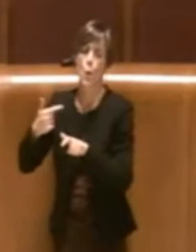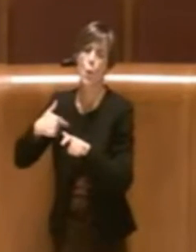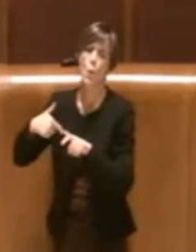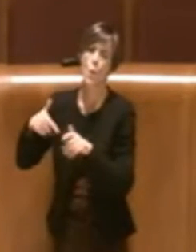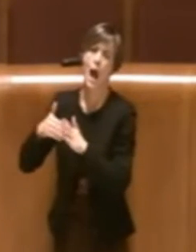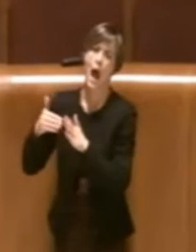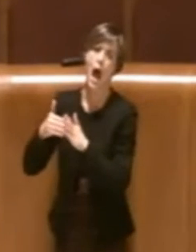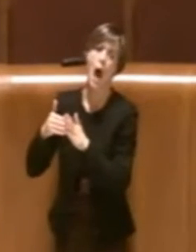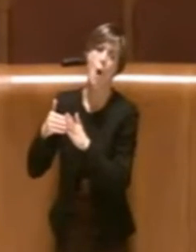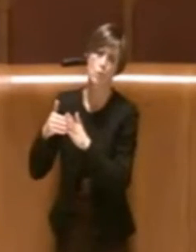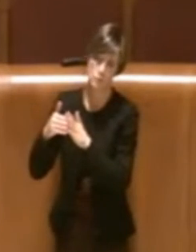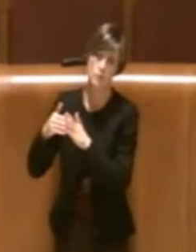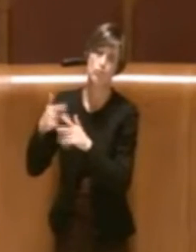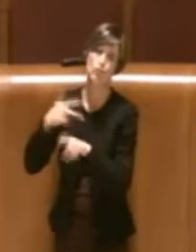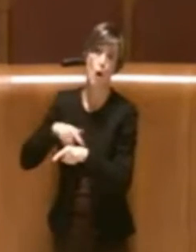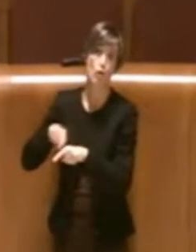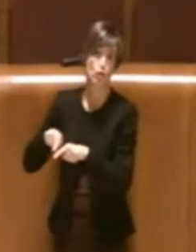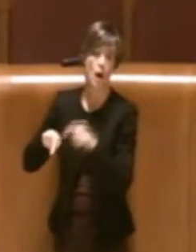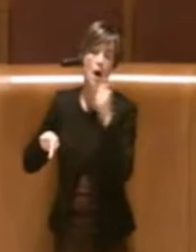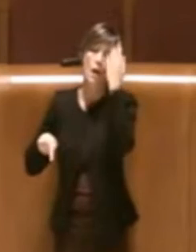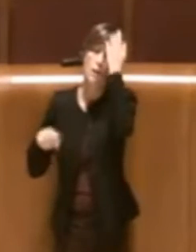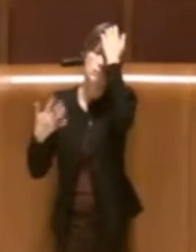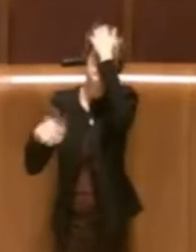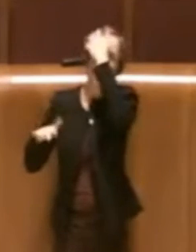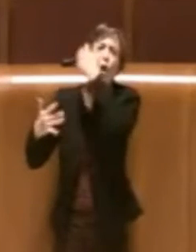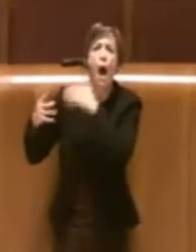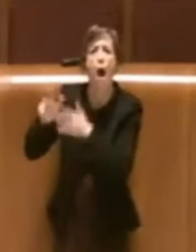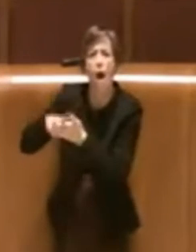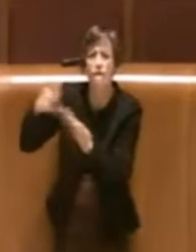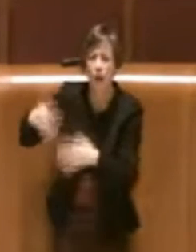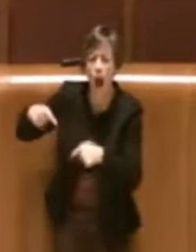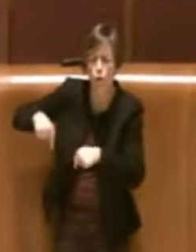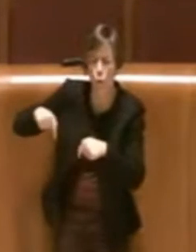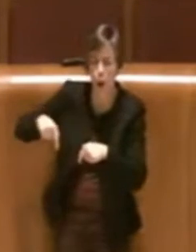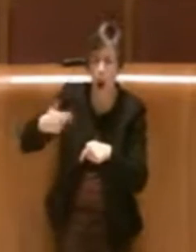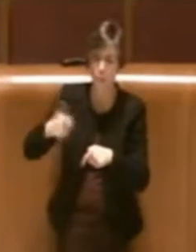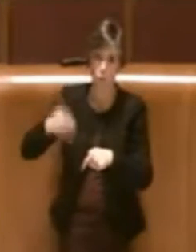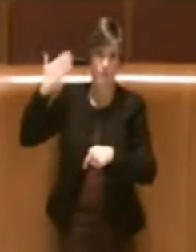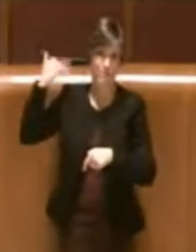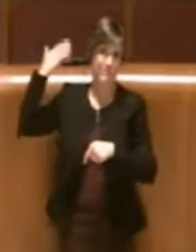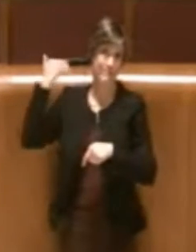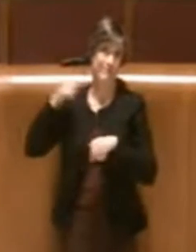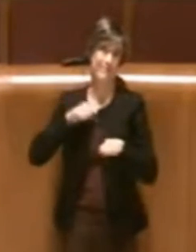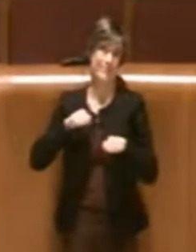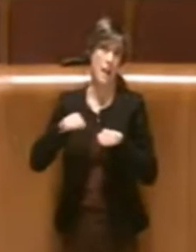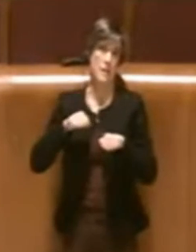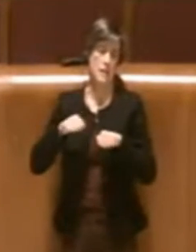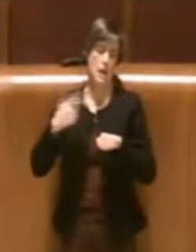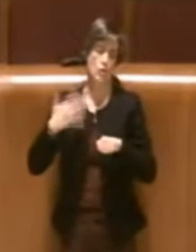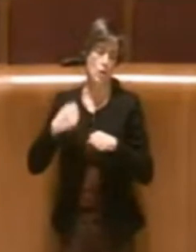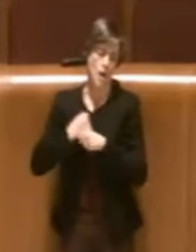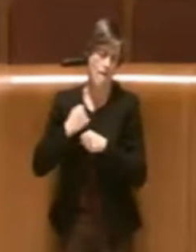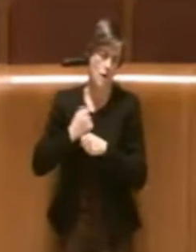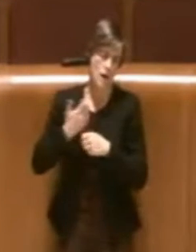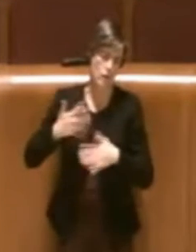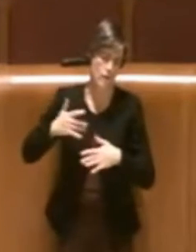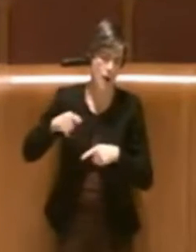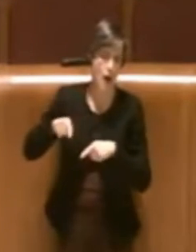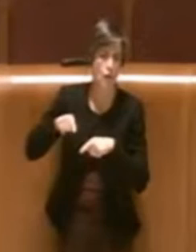dove appunto questa amministrazione ha lavorato, perché prima anche sull'housing c'era una, diciamo,